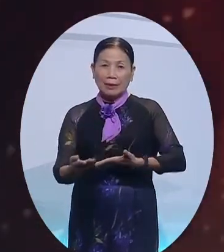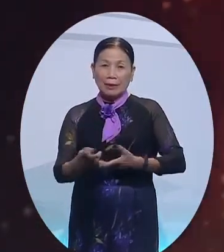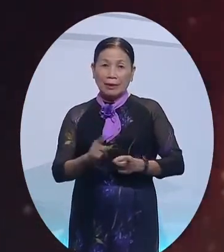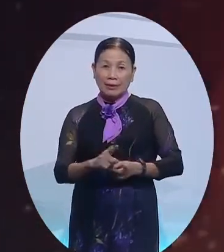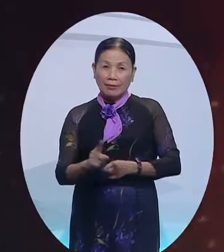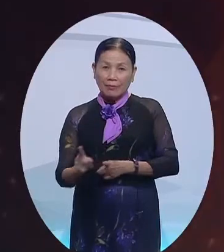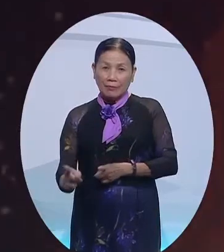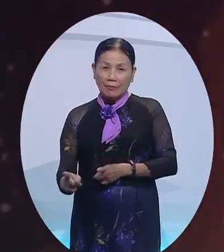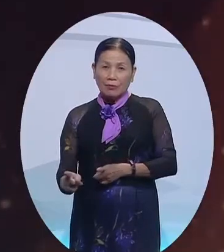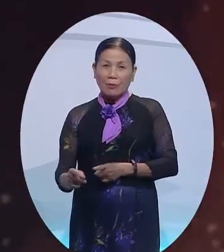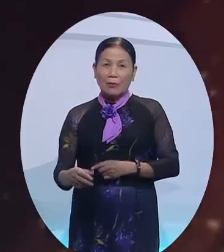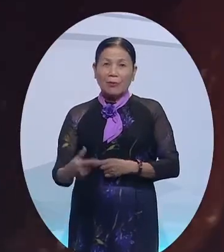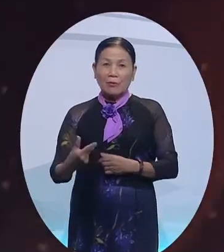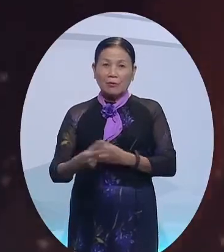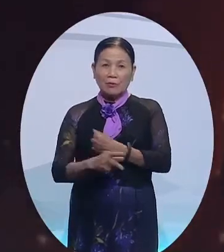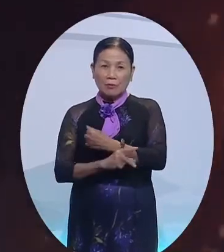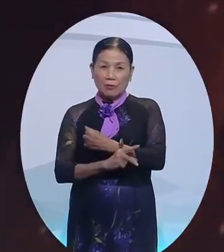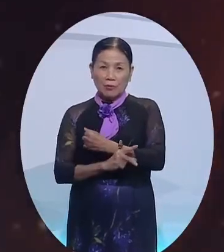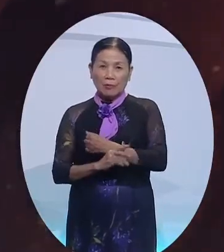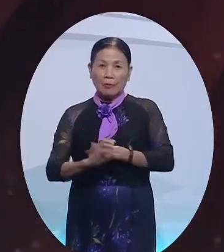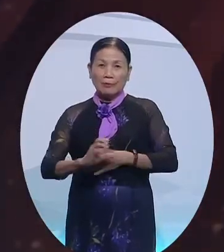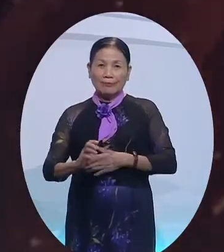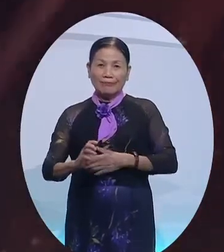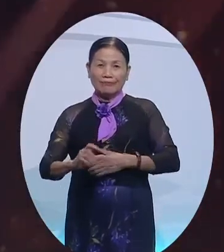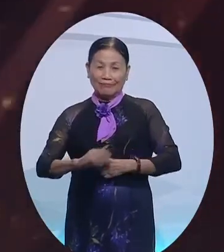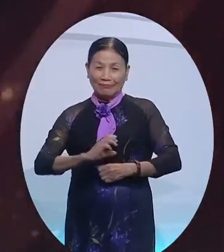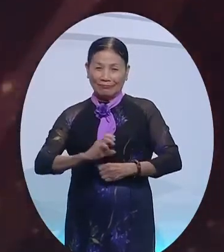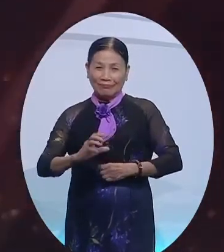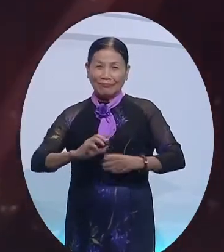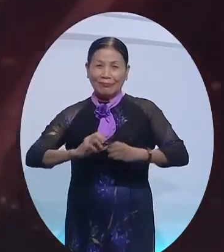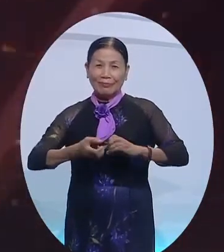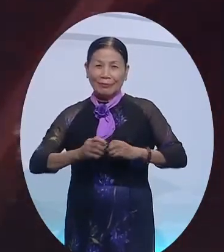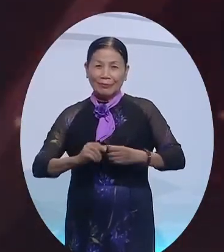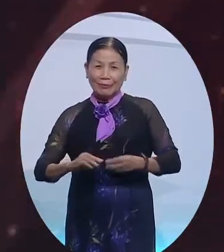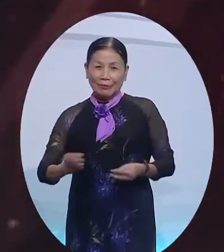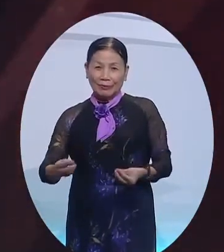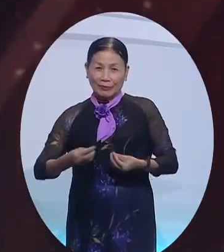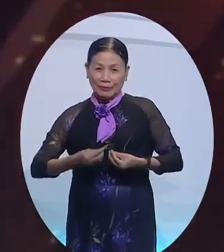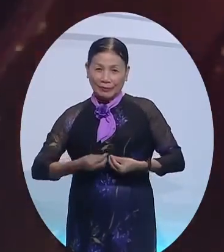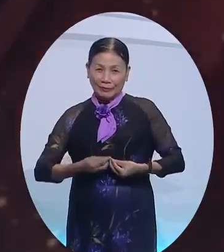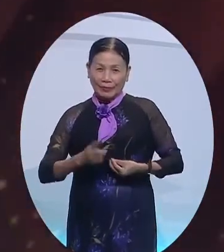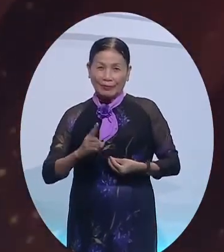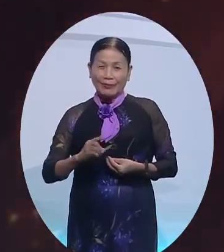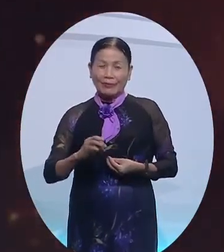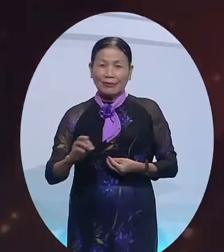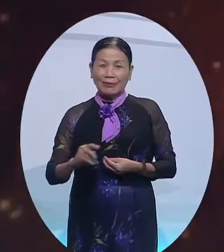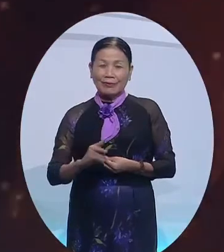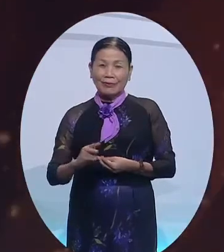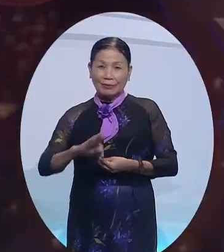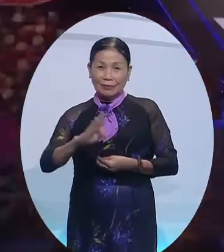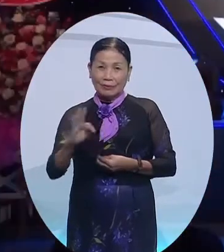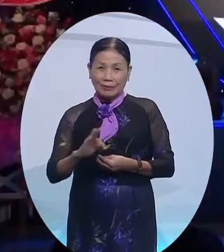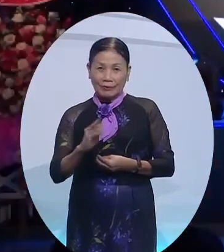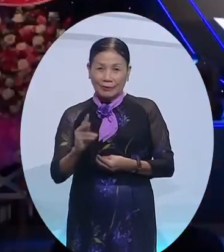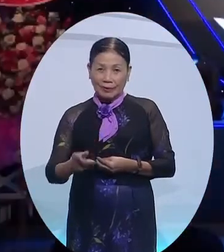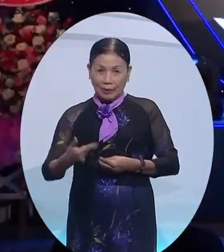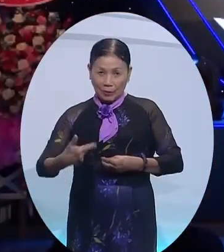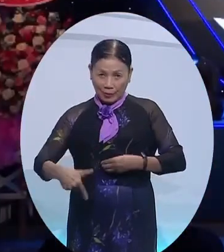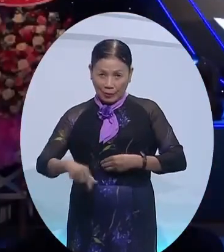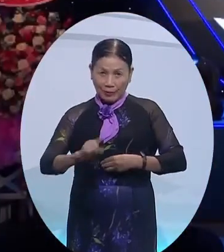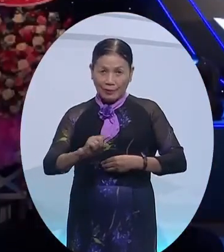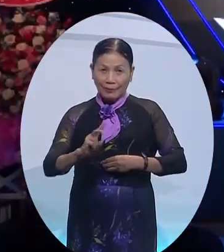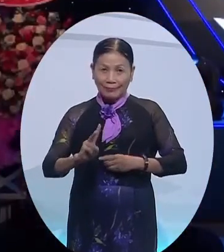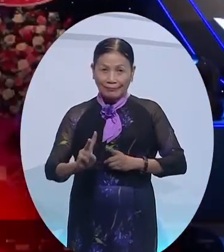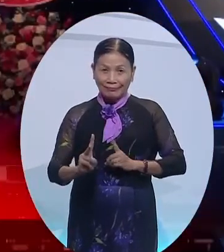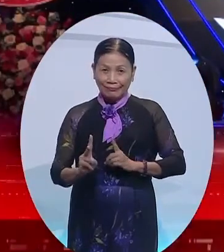dịch vụ và sparepart phụ tùng chính hãng với tổng vốn đầu tư lên đến 100 tỉ đồng Toàn là tại quận 12 với vị trí cửa ngõ tiếp